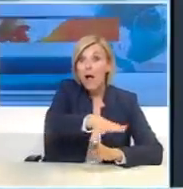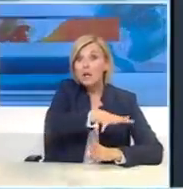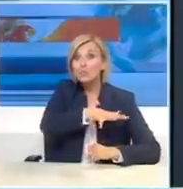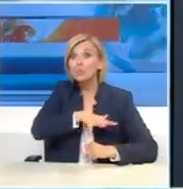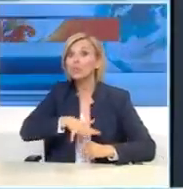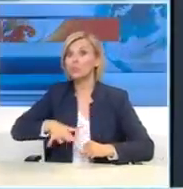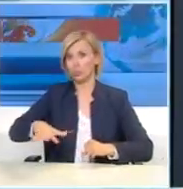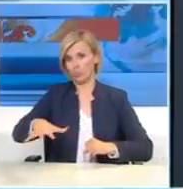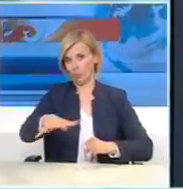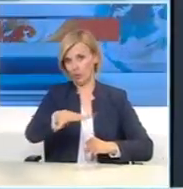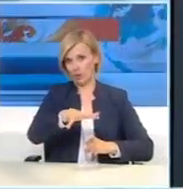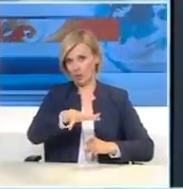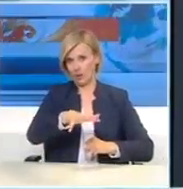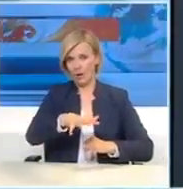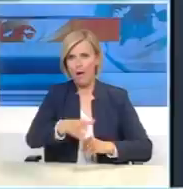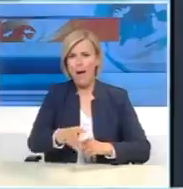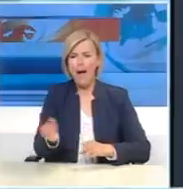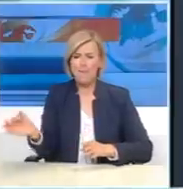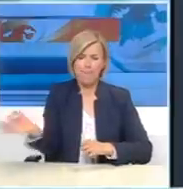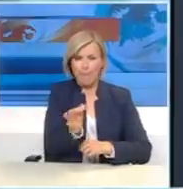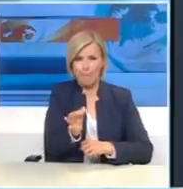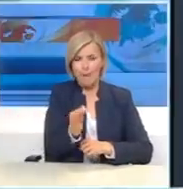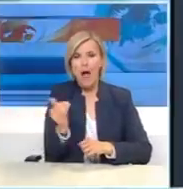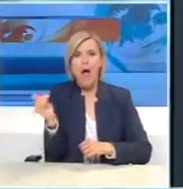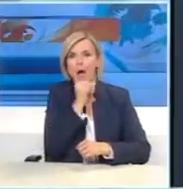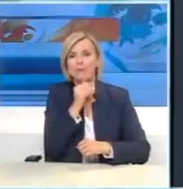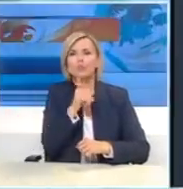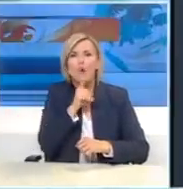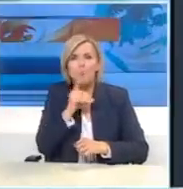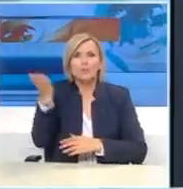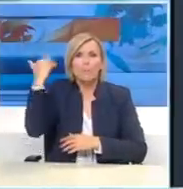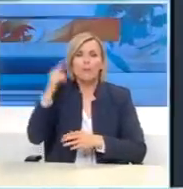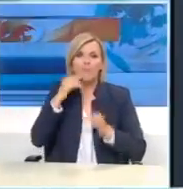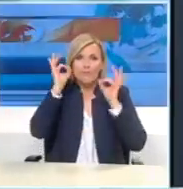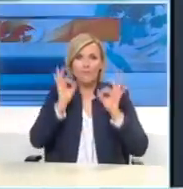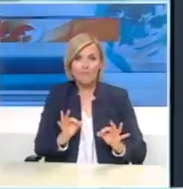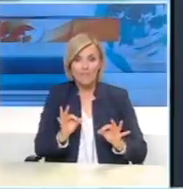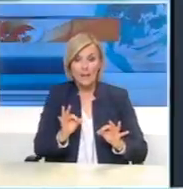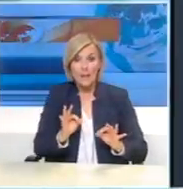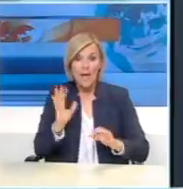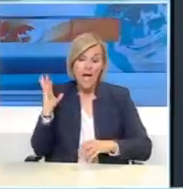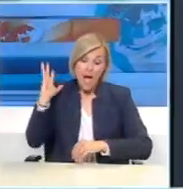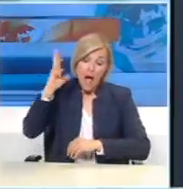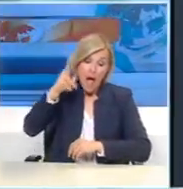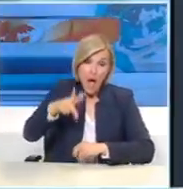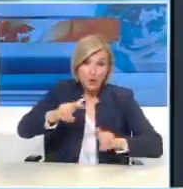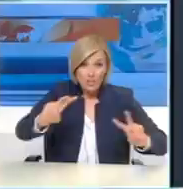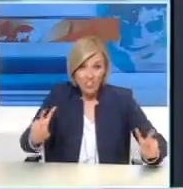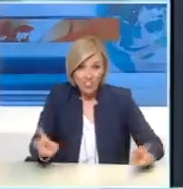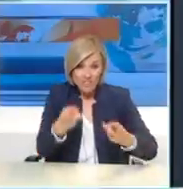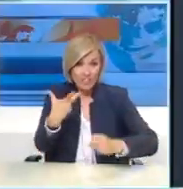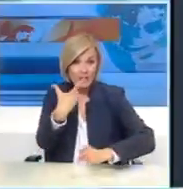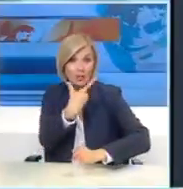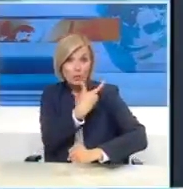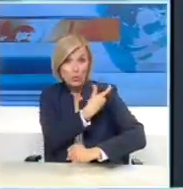βρίσκεται οπουδήποτε. Και χτυπάει με τον ίδιο ακριβώς τρόπο όπως και πριν. Μέχρι να βρεθεί το εμβόλιο και αποτελεσματικός τρόπος αντιμετώπισης του